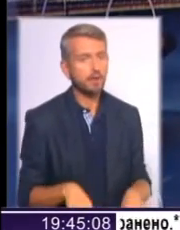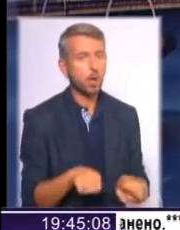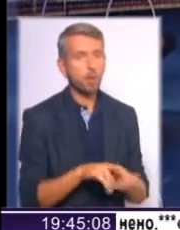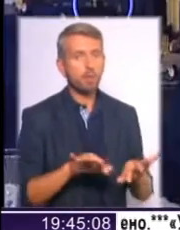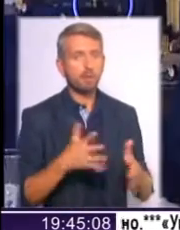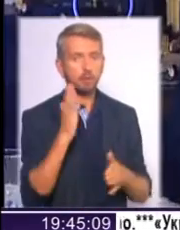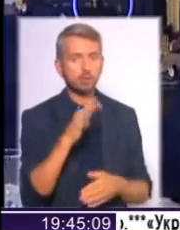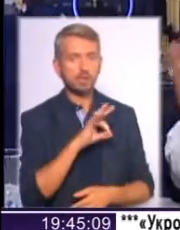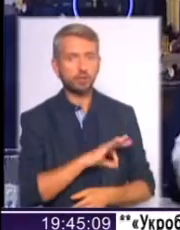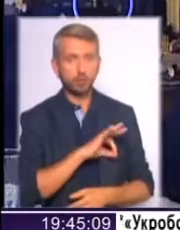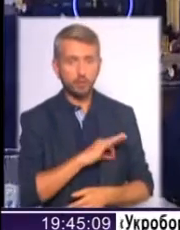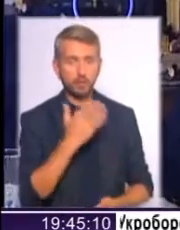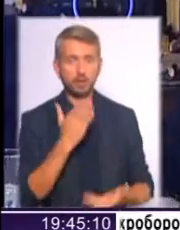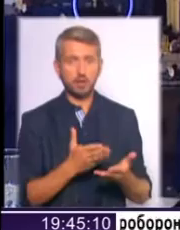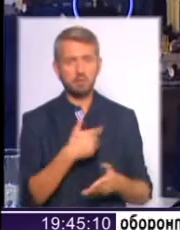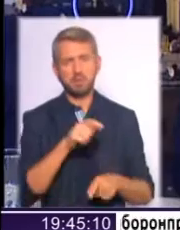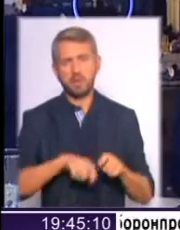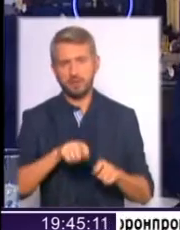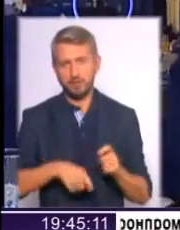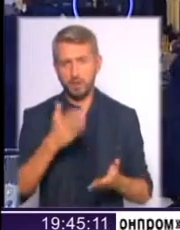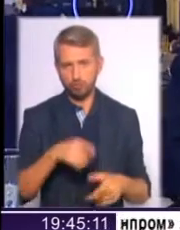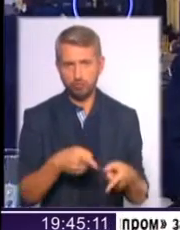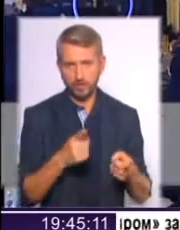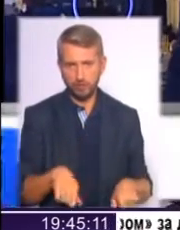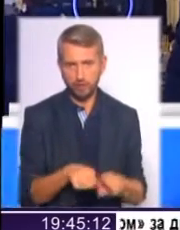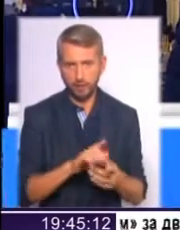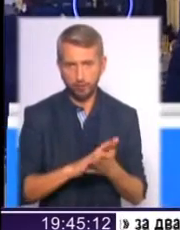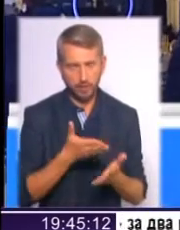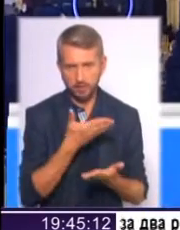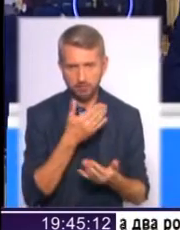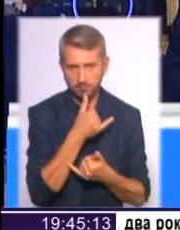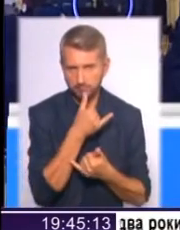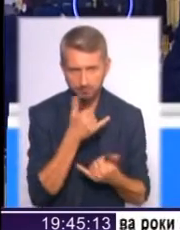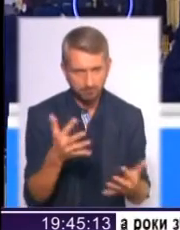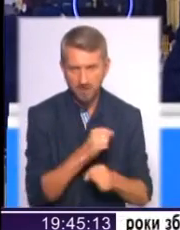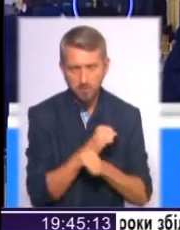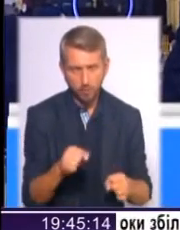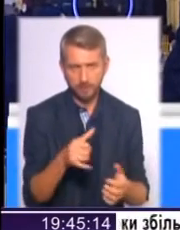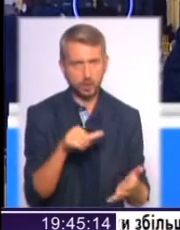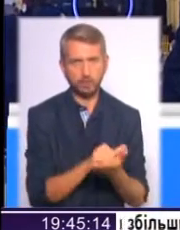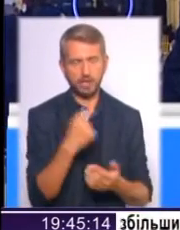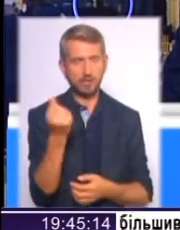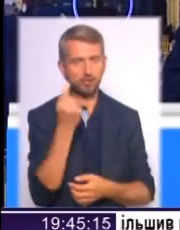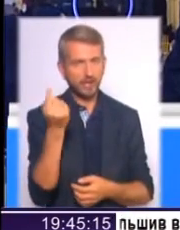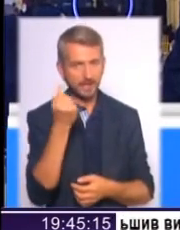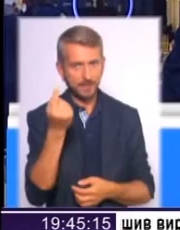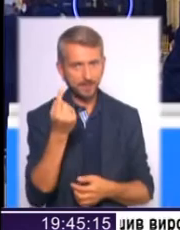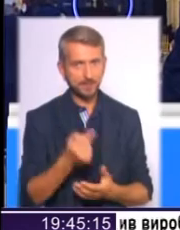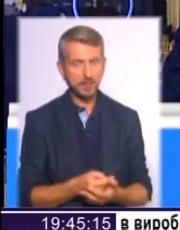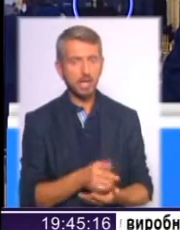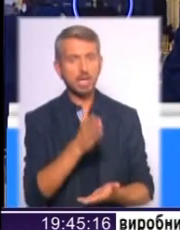буде застосовувати, якщо там ми перевіримо, якщо дійсно така ситуація, що немає можливості встановити лічильник,